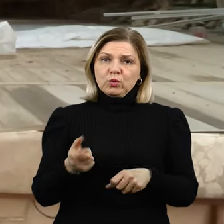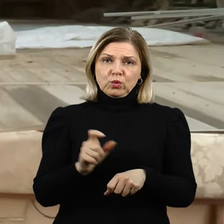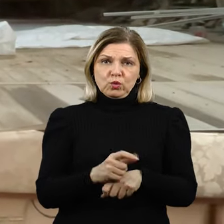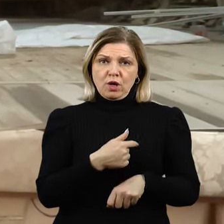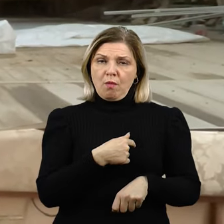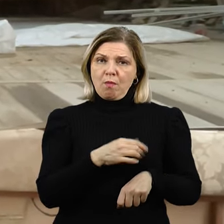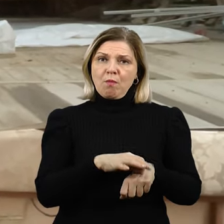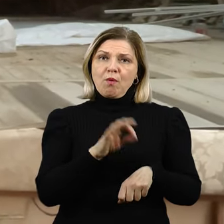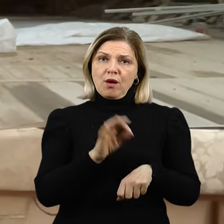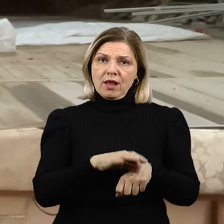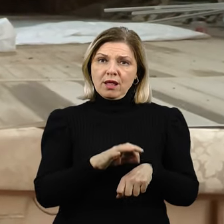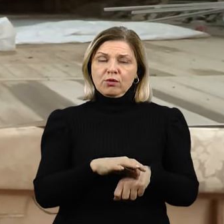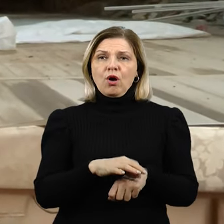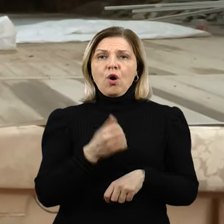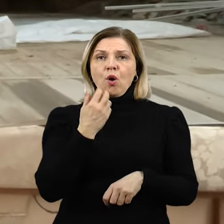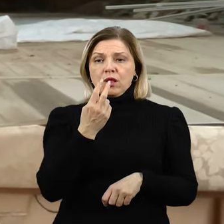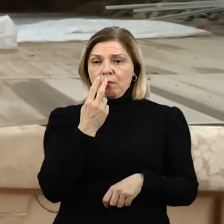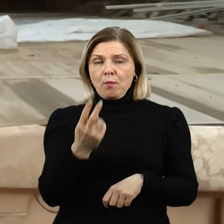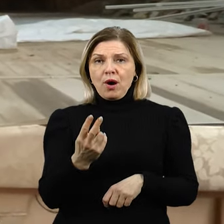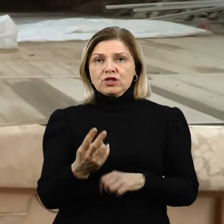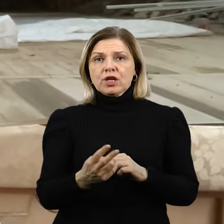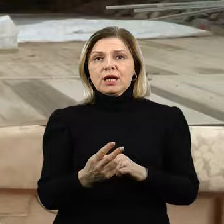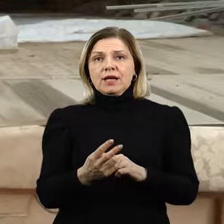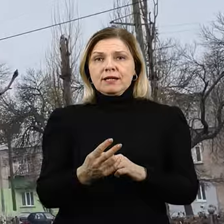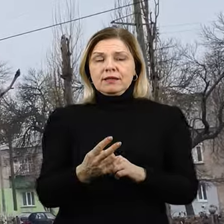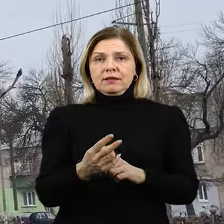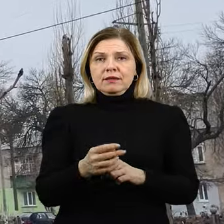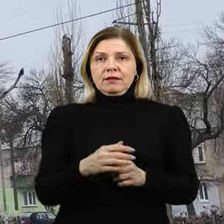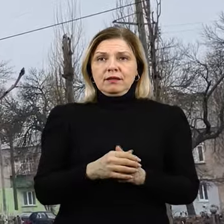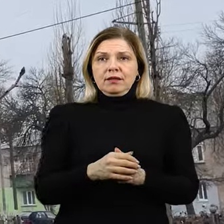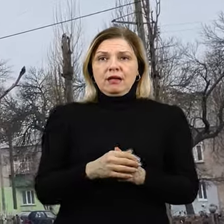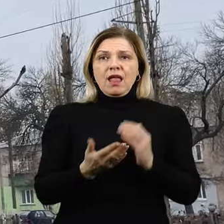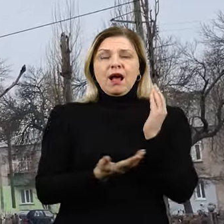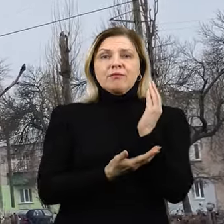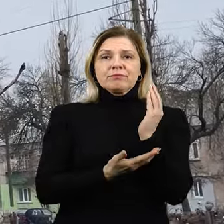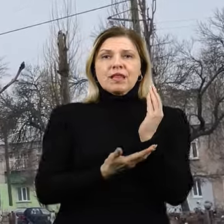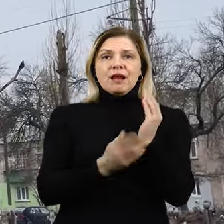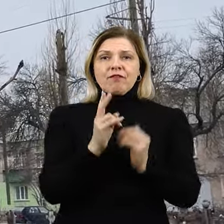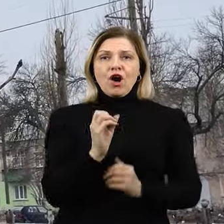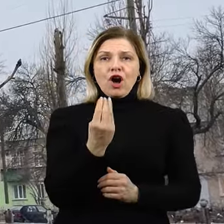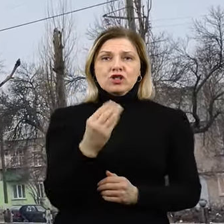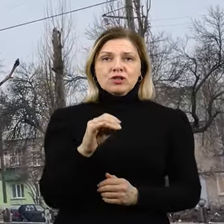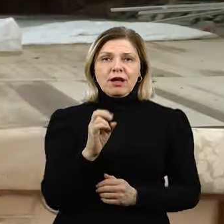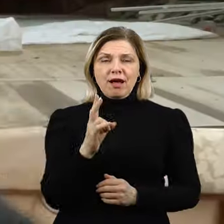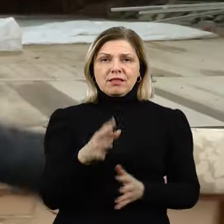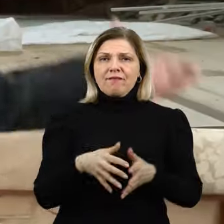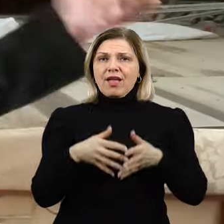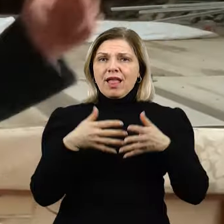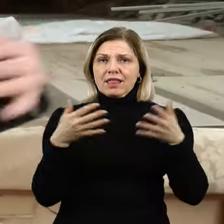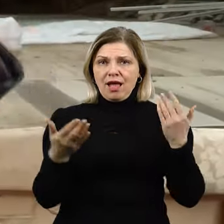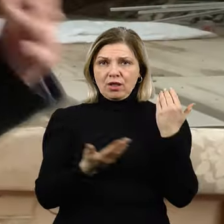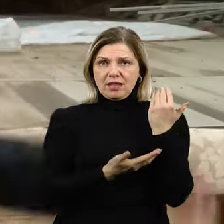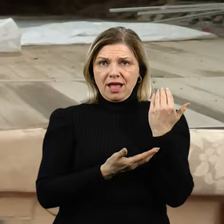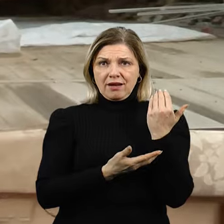коли я побачив збитий снарядом каштан наш. Це велике дерево, яке прикривало